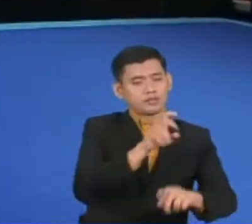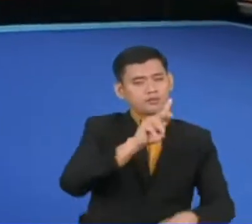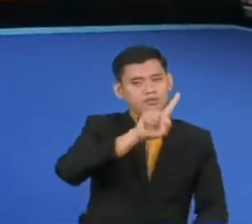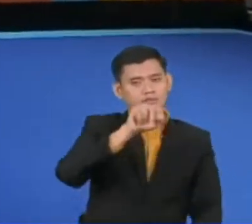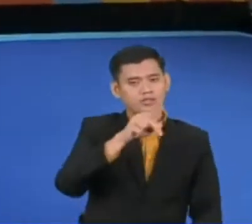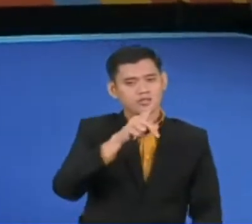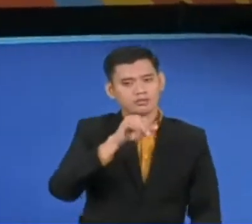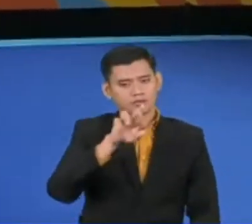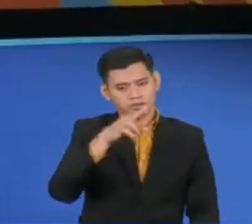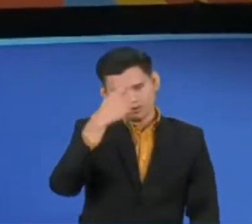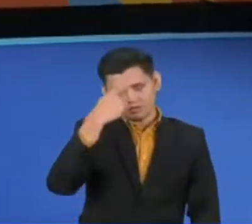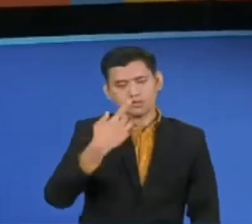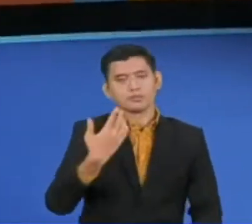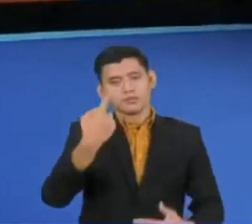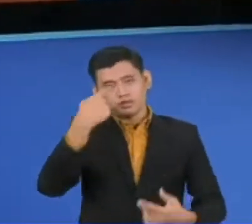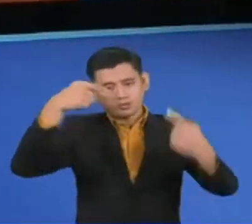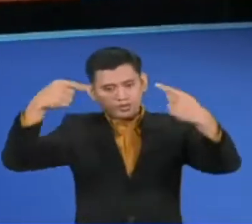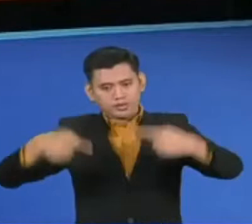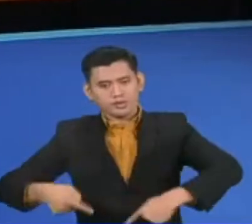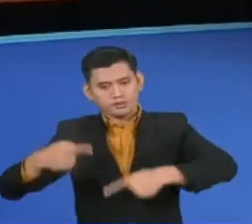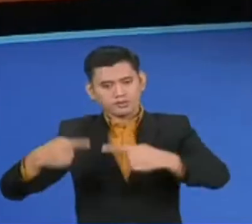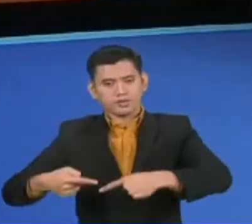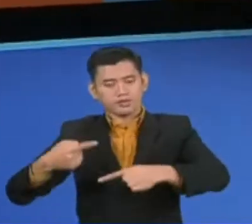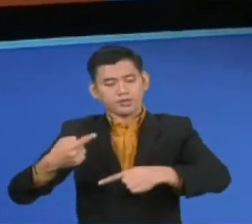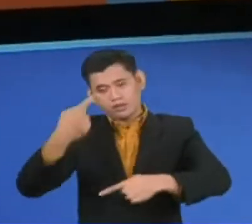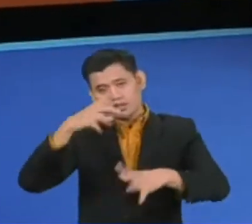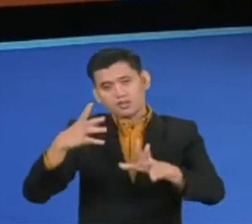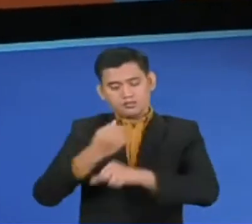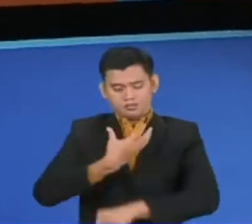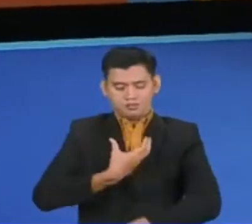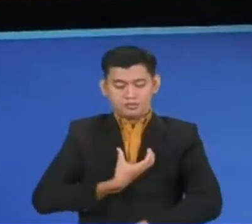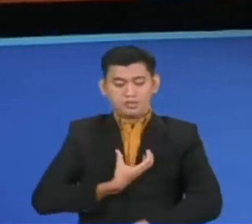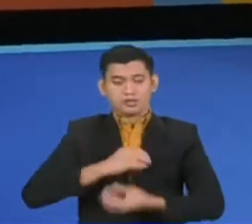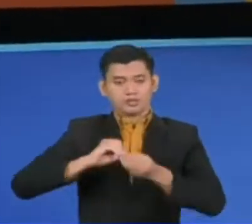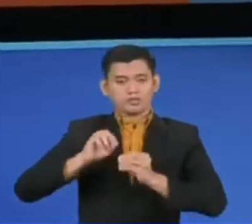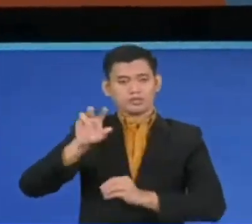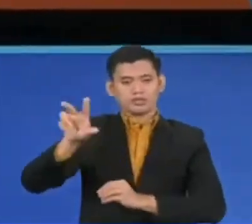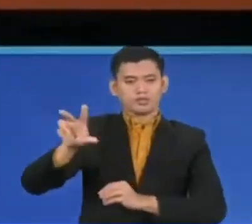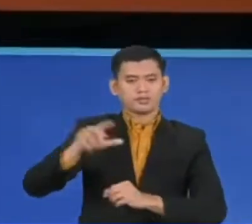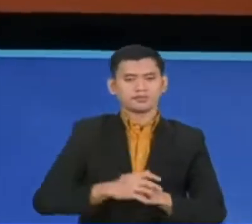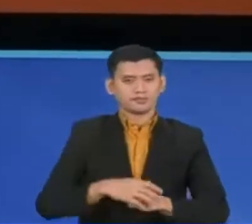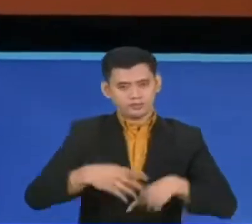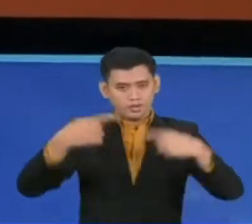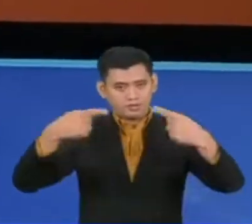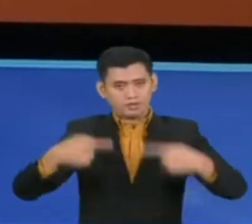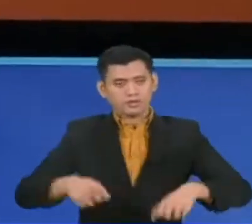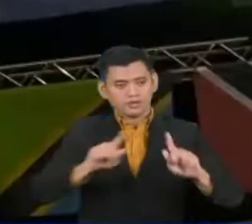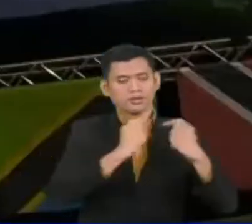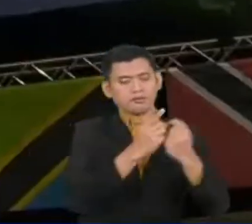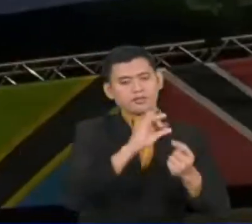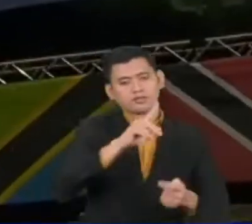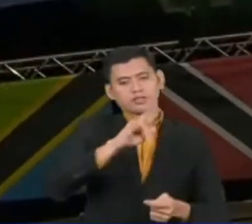pada saingan repechage untuk ke peringkat penentuan pihak gangsa menentang Matsukatov.